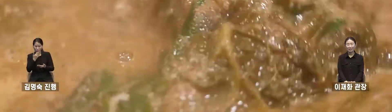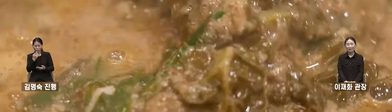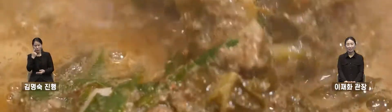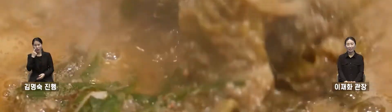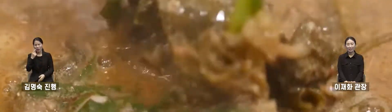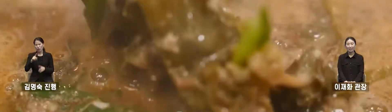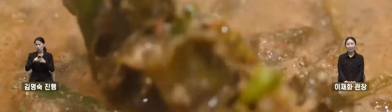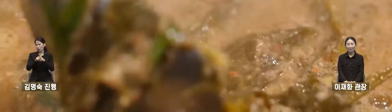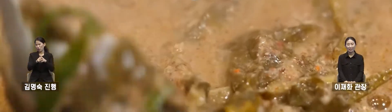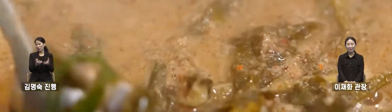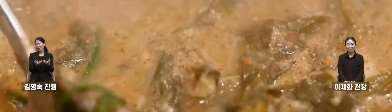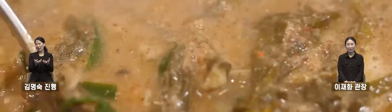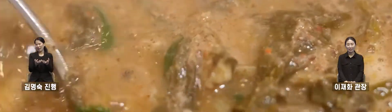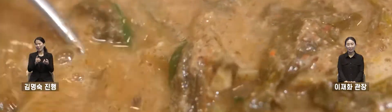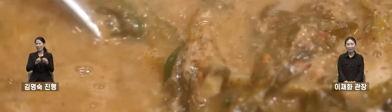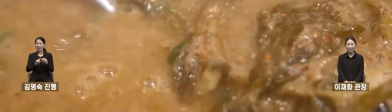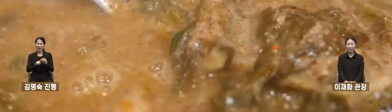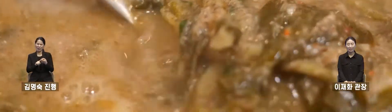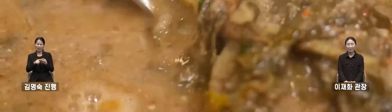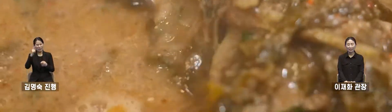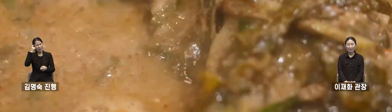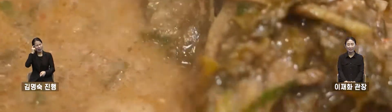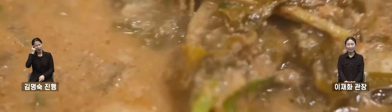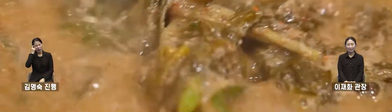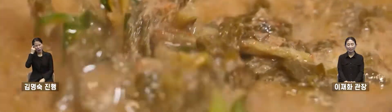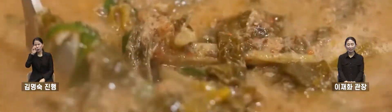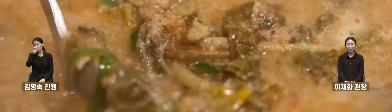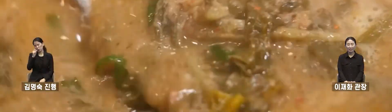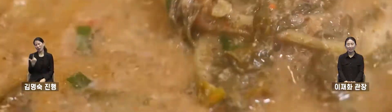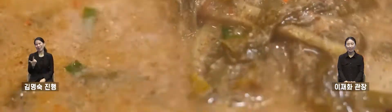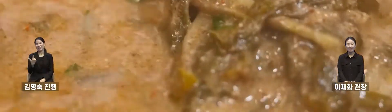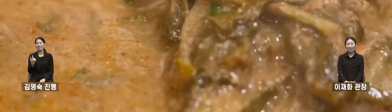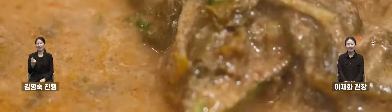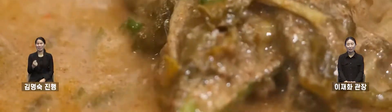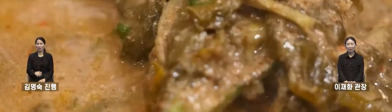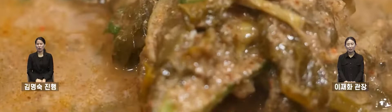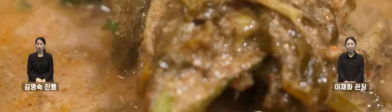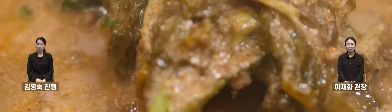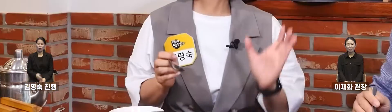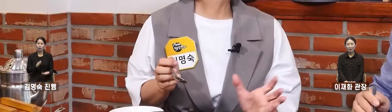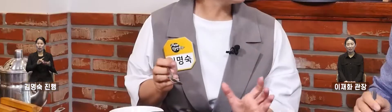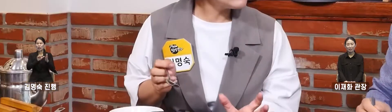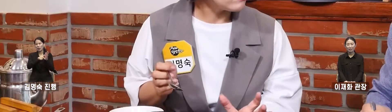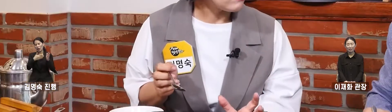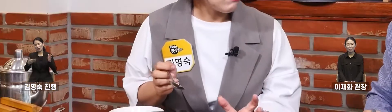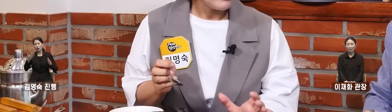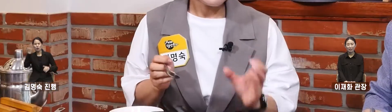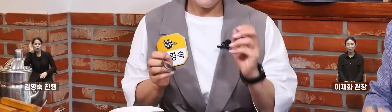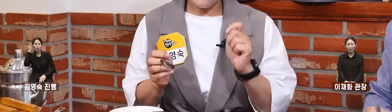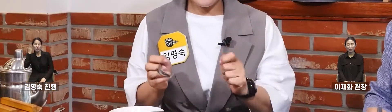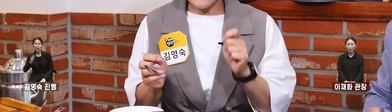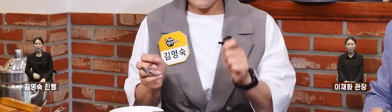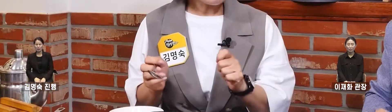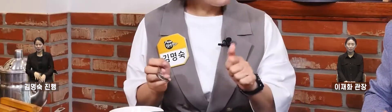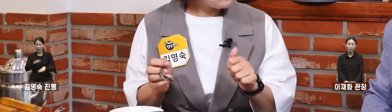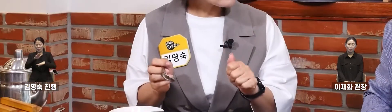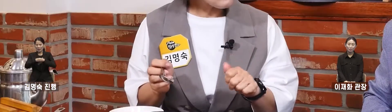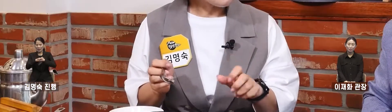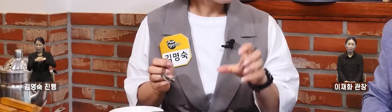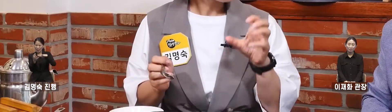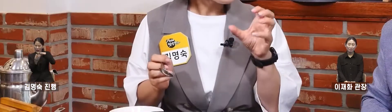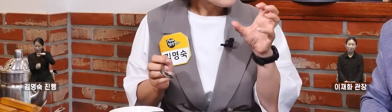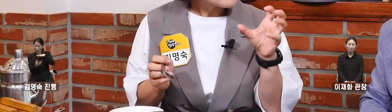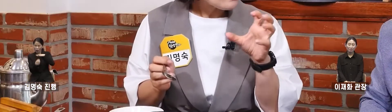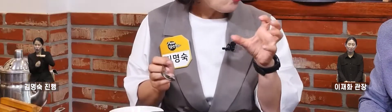그 추어탕 추억이 별로 딱 좋지는 않거든요. 근데 요즘은 다 채